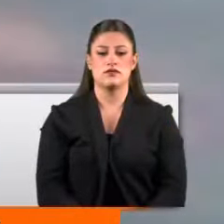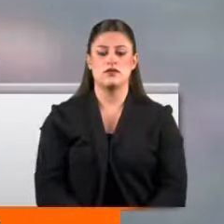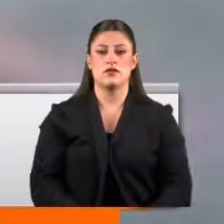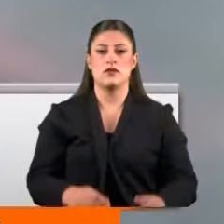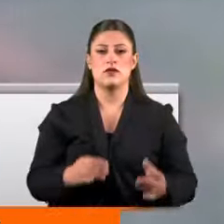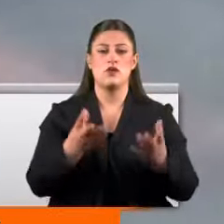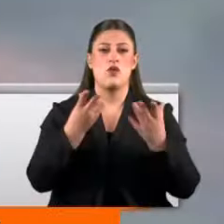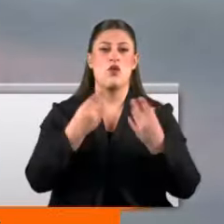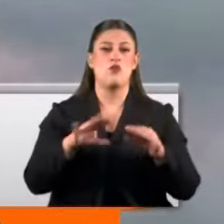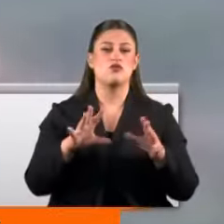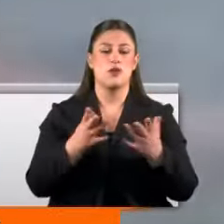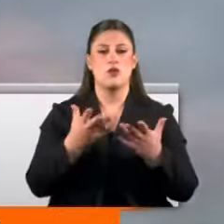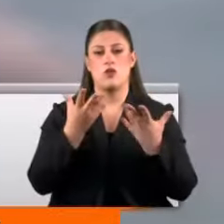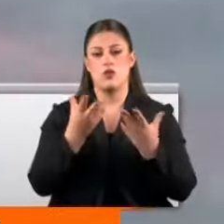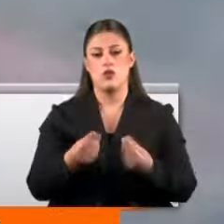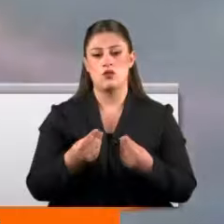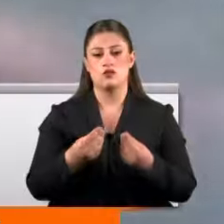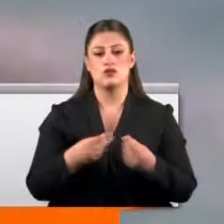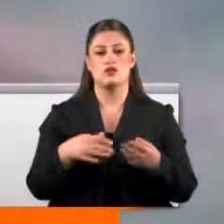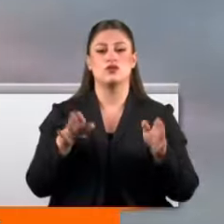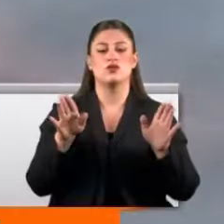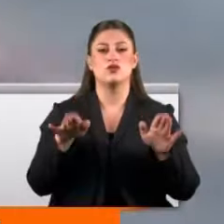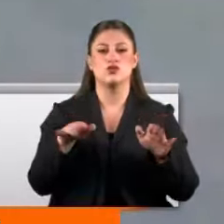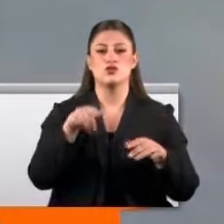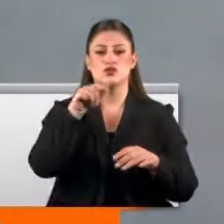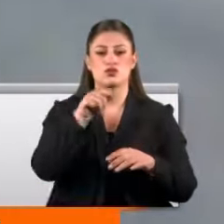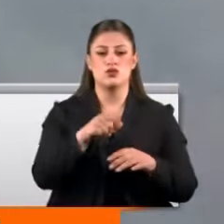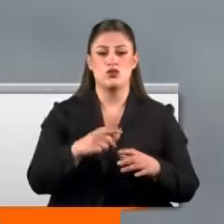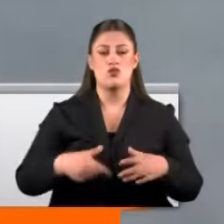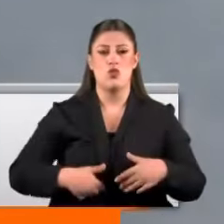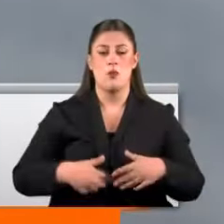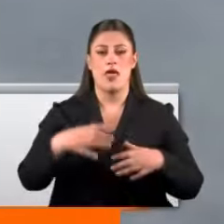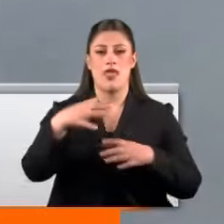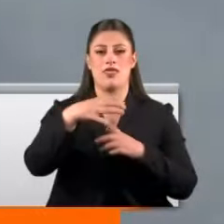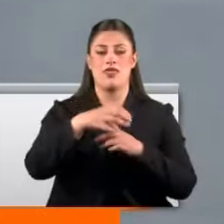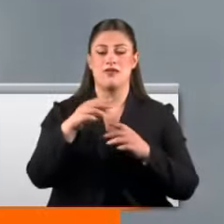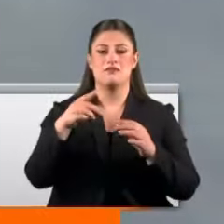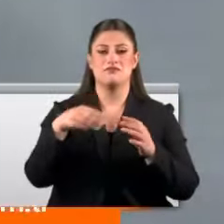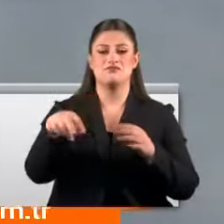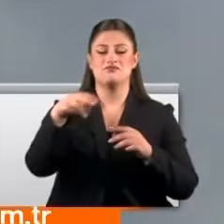Olmayacak oldu, martı göbeğini duba gibi kullandı.